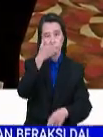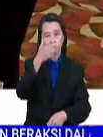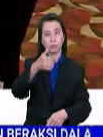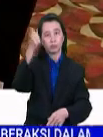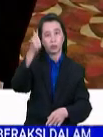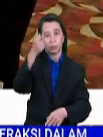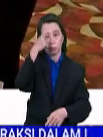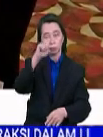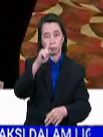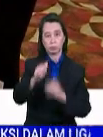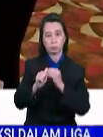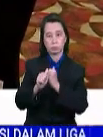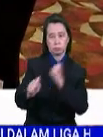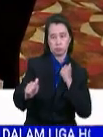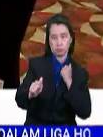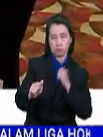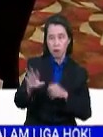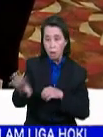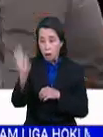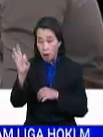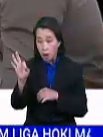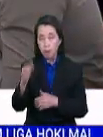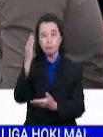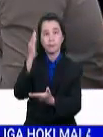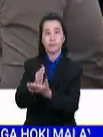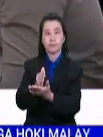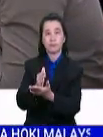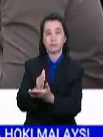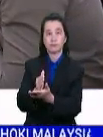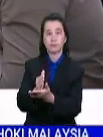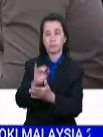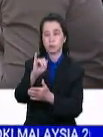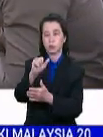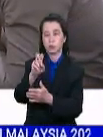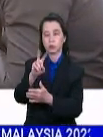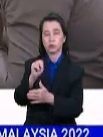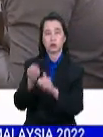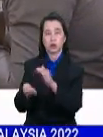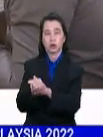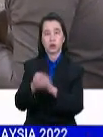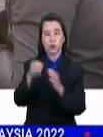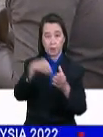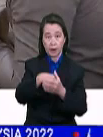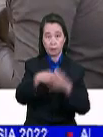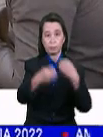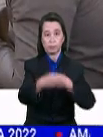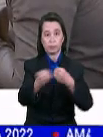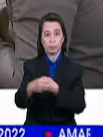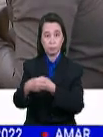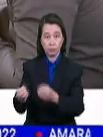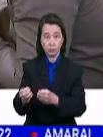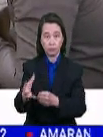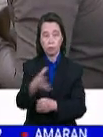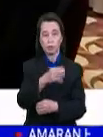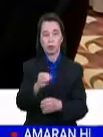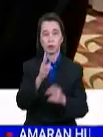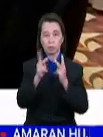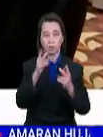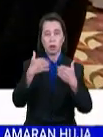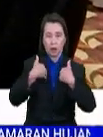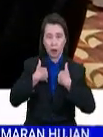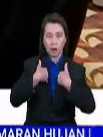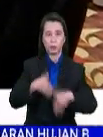berkesan hai bagi mencegah mengesan dan menangani isu Rasulullah Dalam sebuah organisasi Selain itu tambahnya